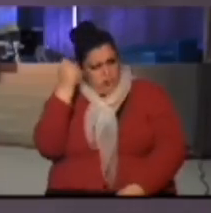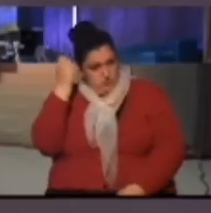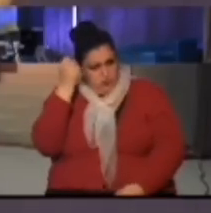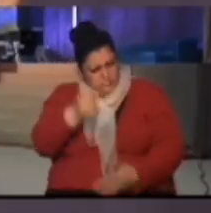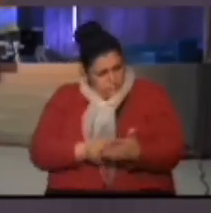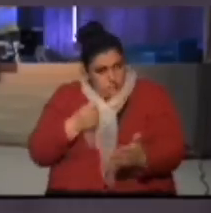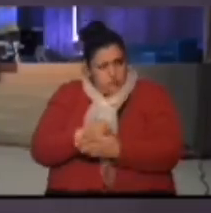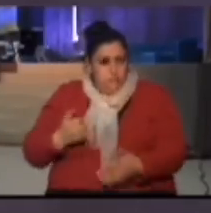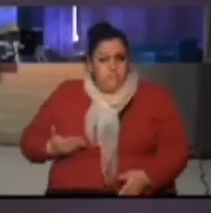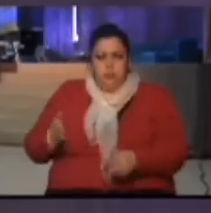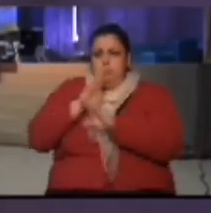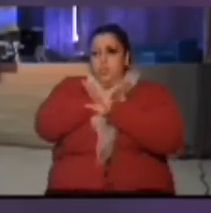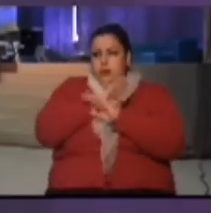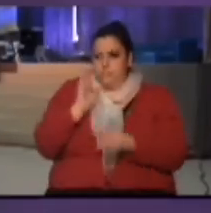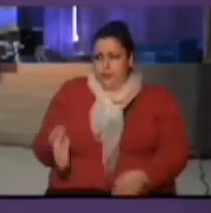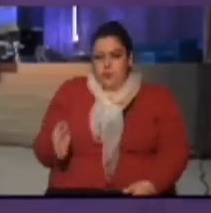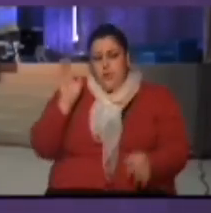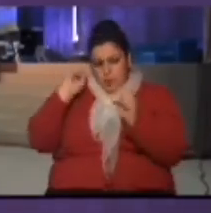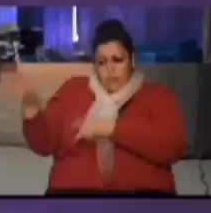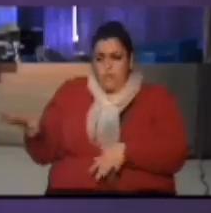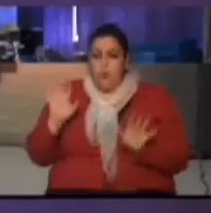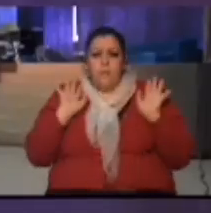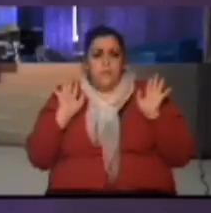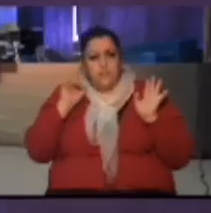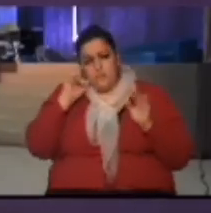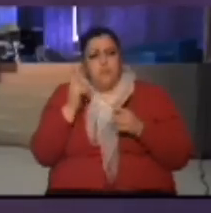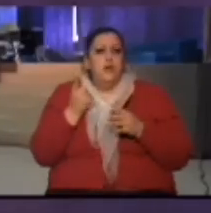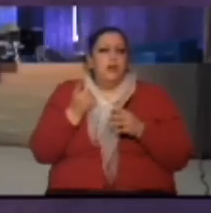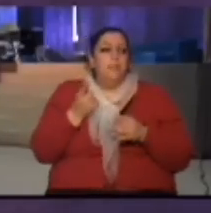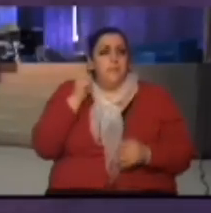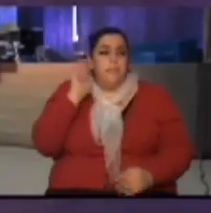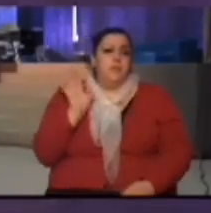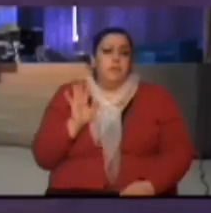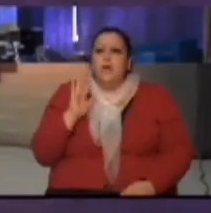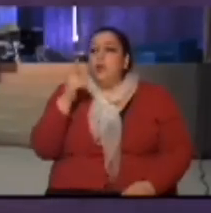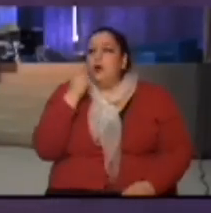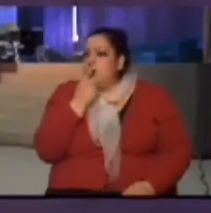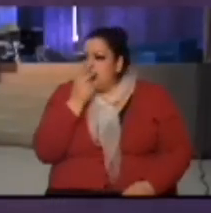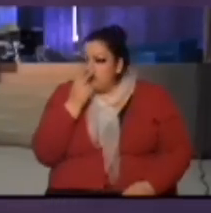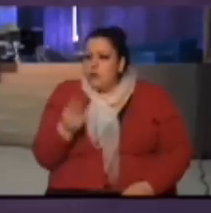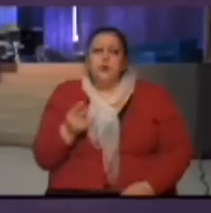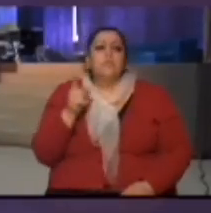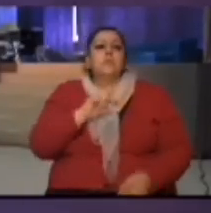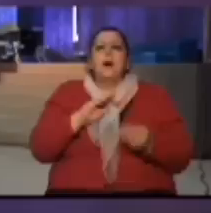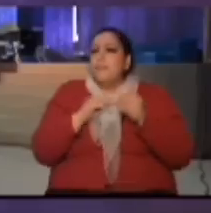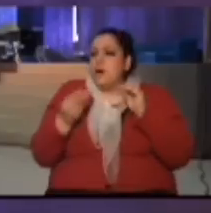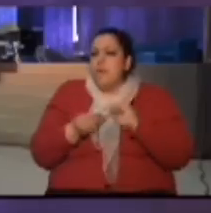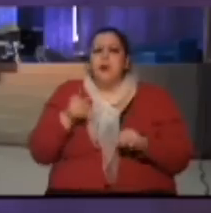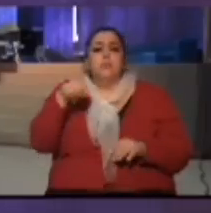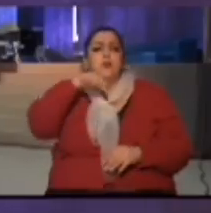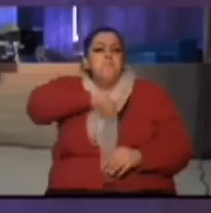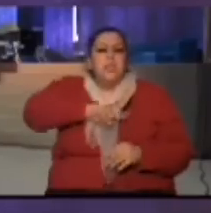վրեց Սուրբ Հոգով, դու կենթանանալու ես, ասում եմ քո համը բերանի, քո տեսողությունը, այդ ինչը որ կորսվել է քո